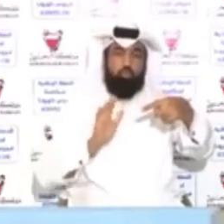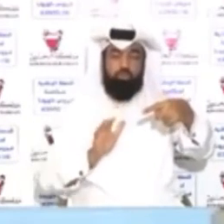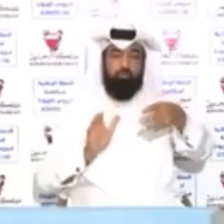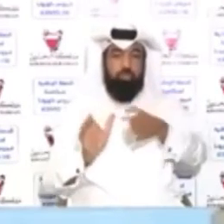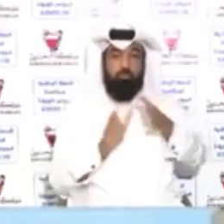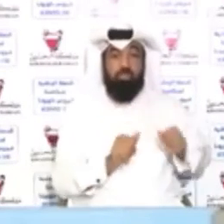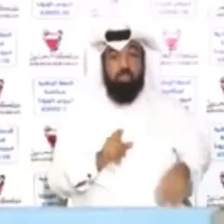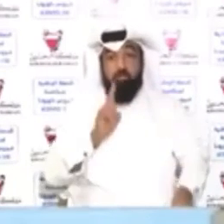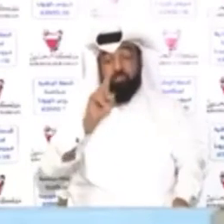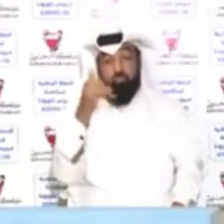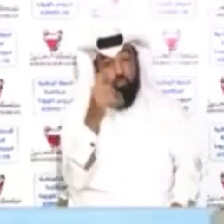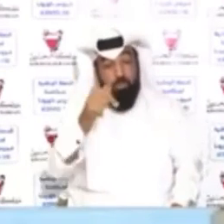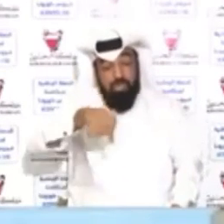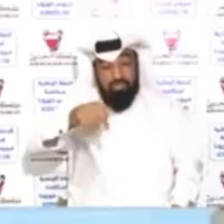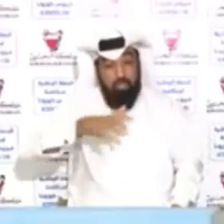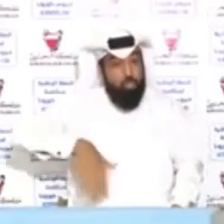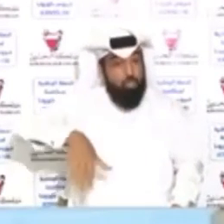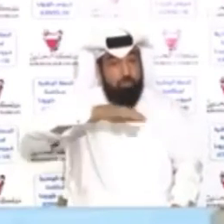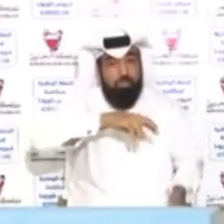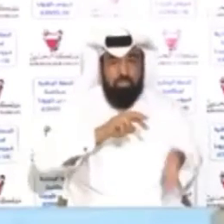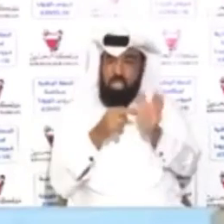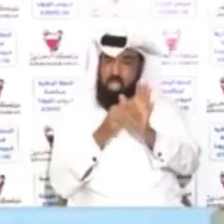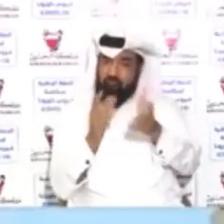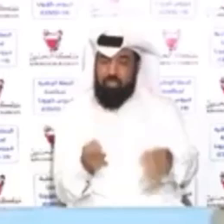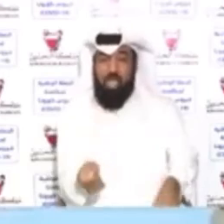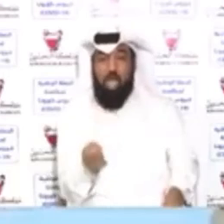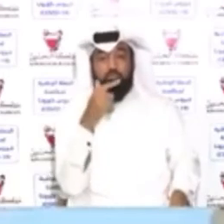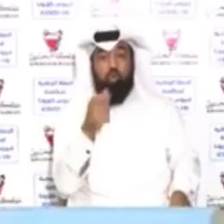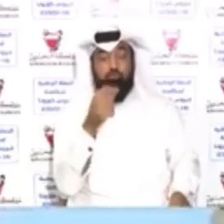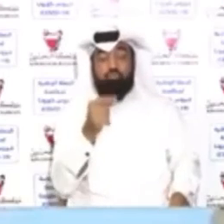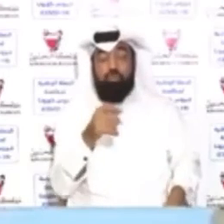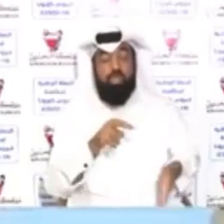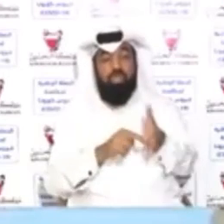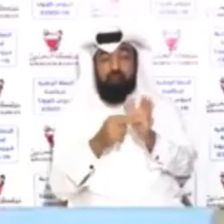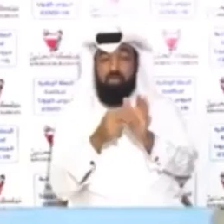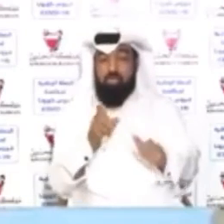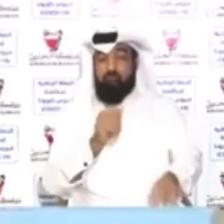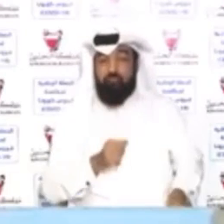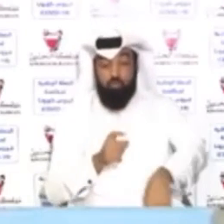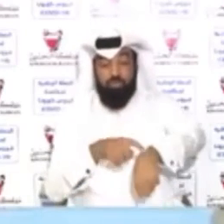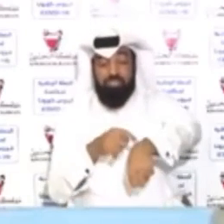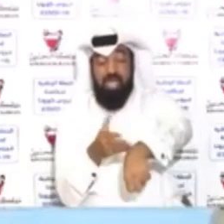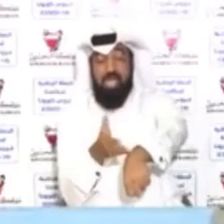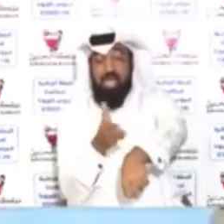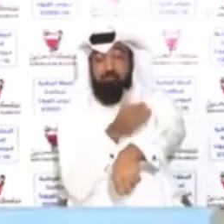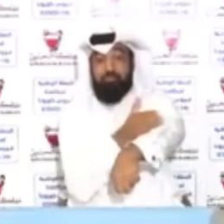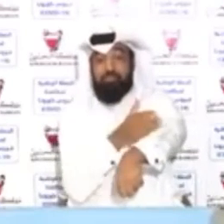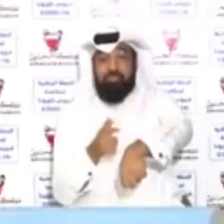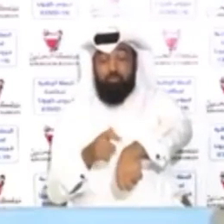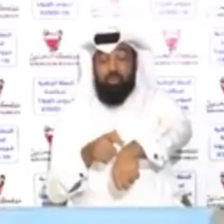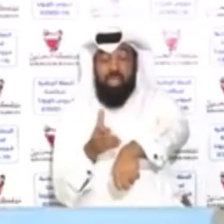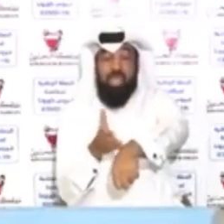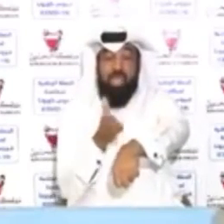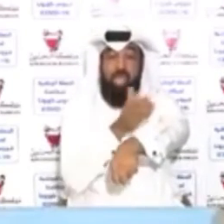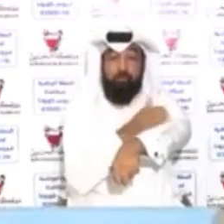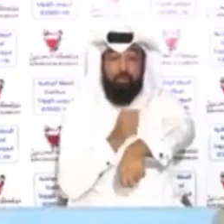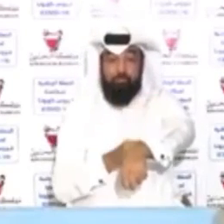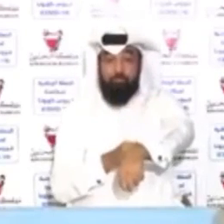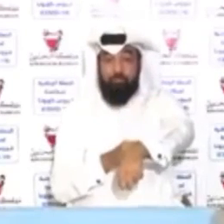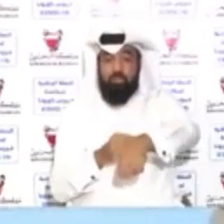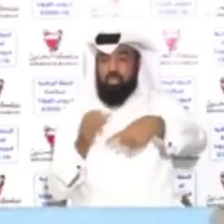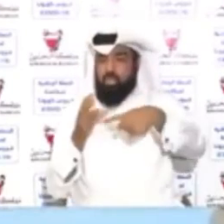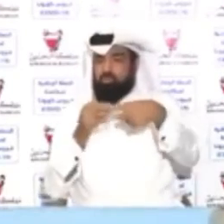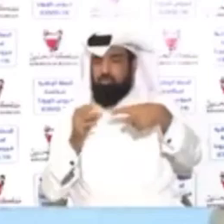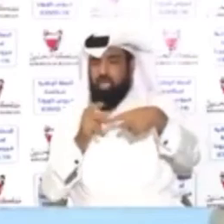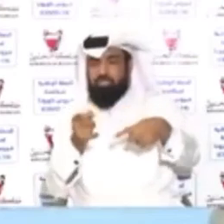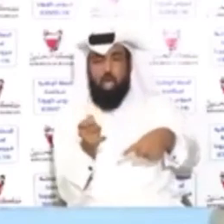جانبية، بس الأهم هو طريقة استخدام أي دواء. في الفترة الأخيرة كانت هذه الإصدارات العلمية كانت تتكلم عن المضاعفات